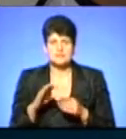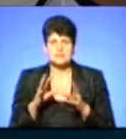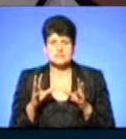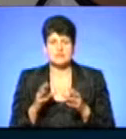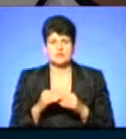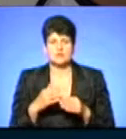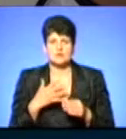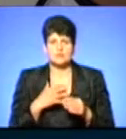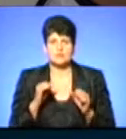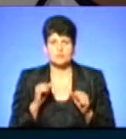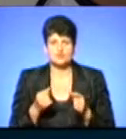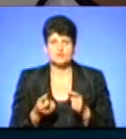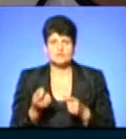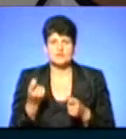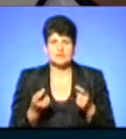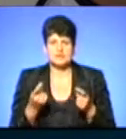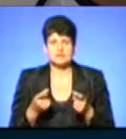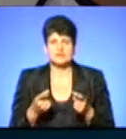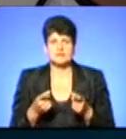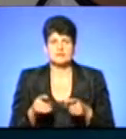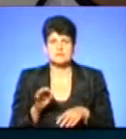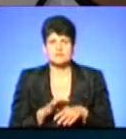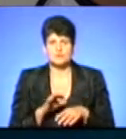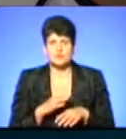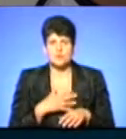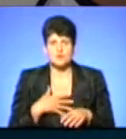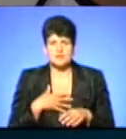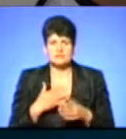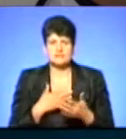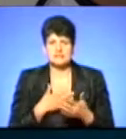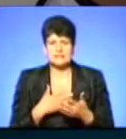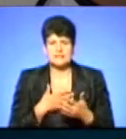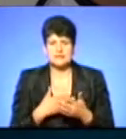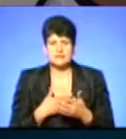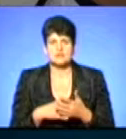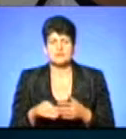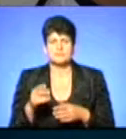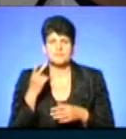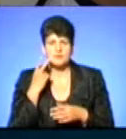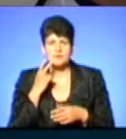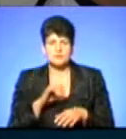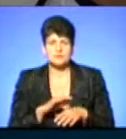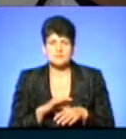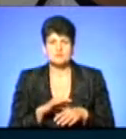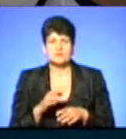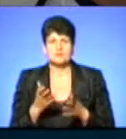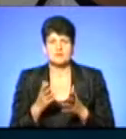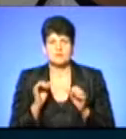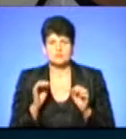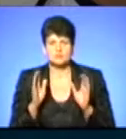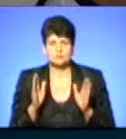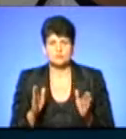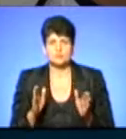може викликати хронічні захворювання органів дихальних шляхів. Хронічних знову, які мають бронхіальну,